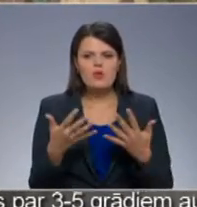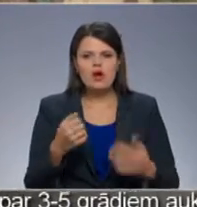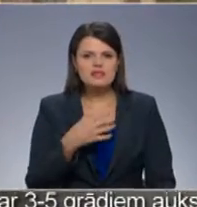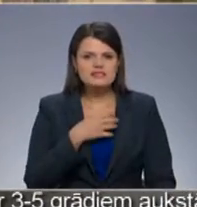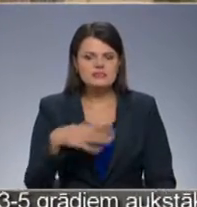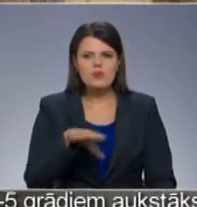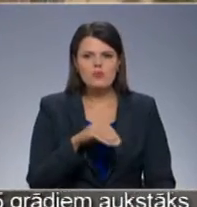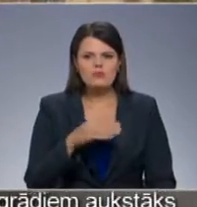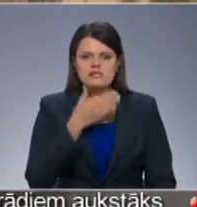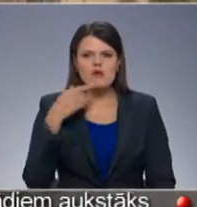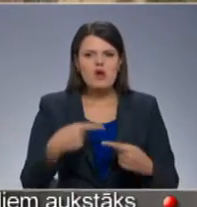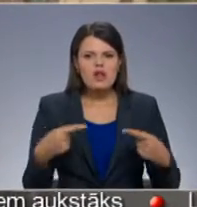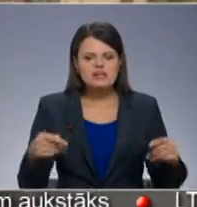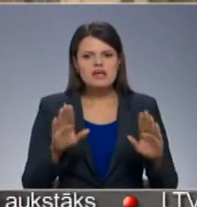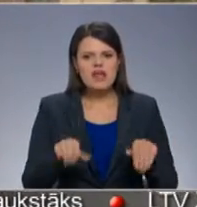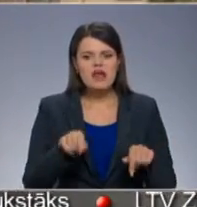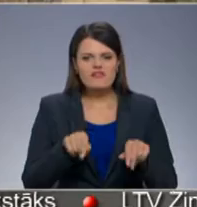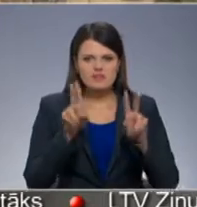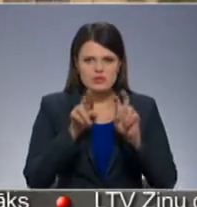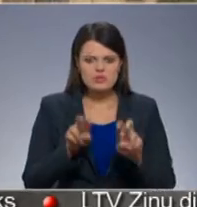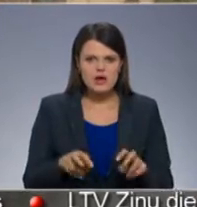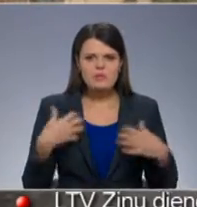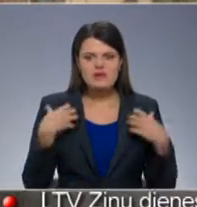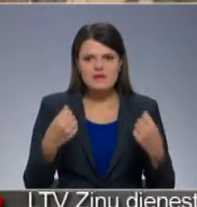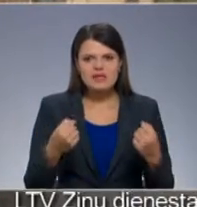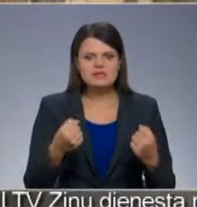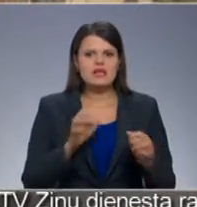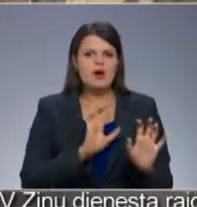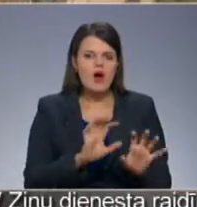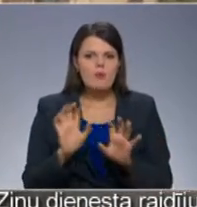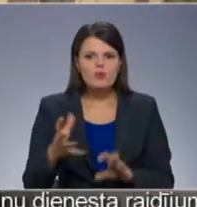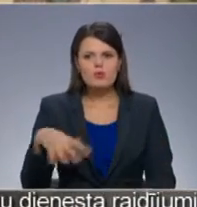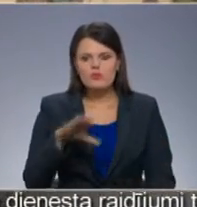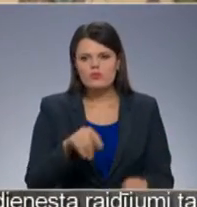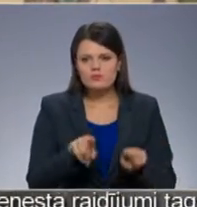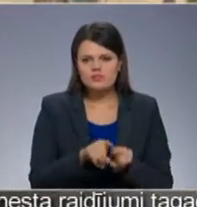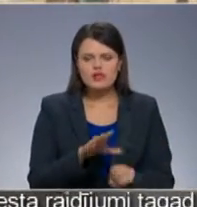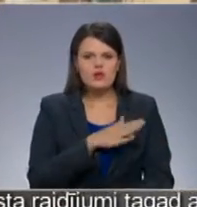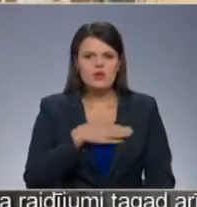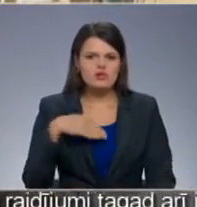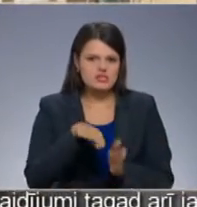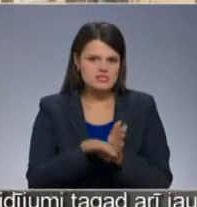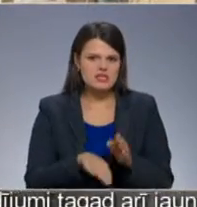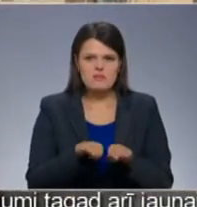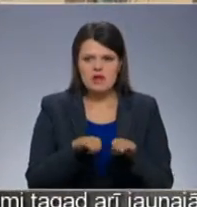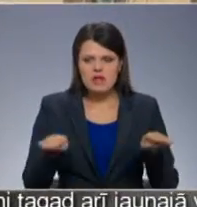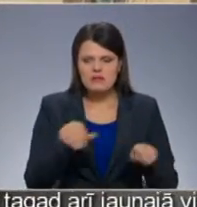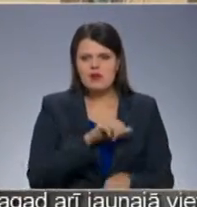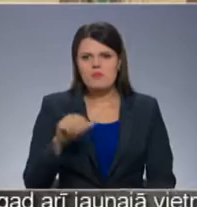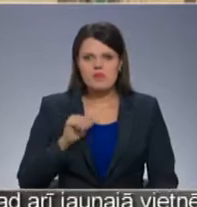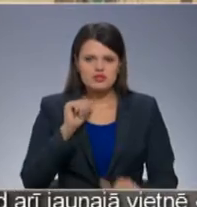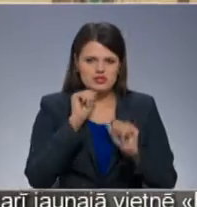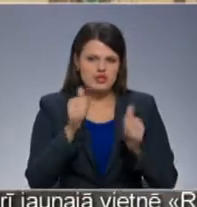mums jau droši vien nav līdzekļi, lai viņus pārbaudītu veselības mums aprūpē arī ļoti zemā līmenī. Paši jau